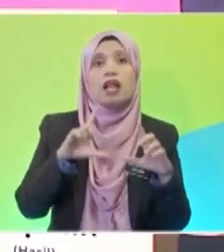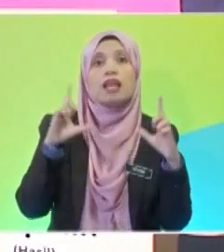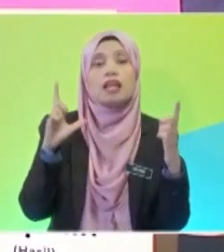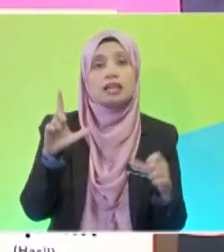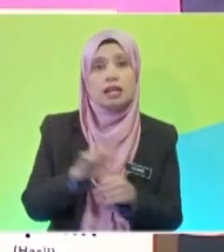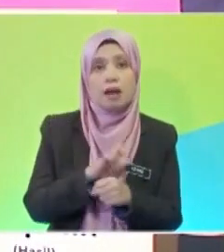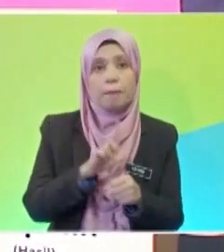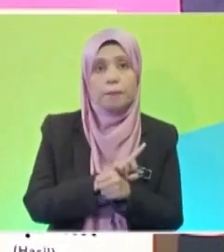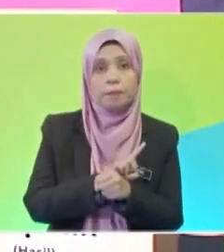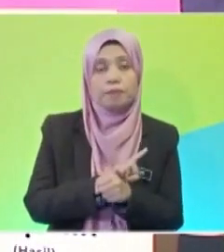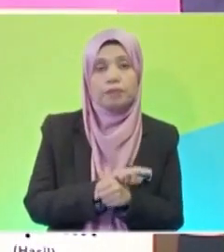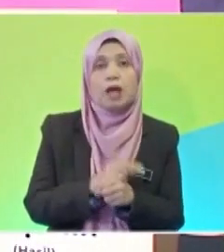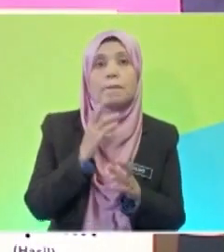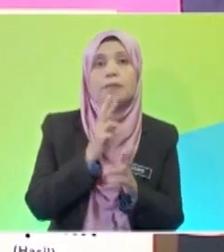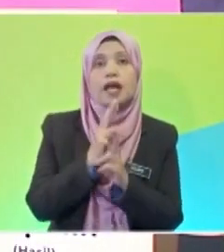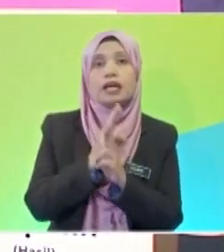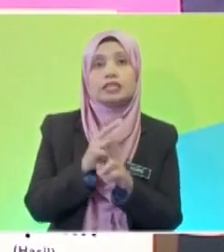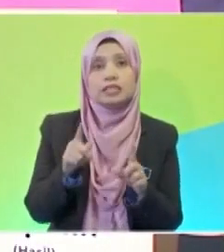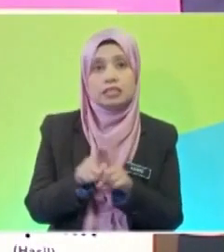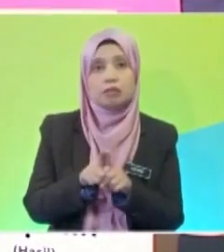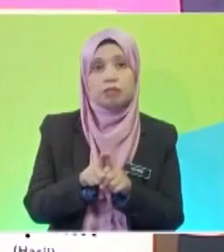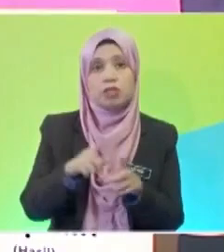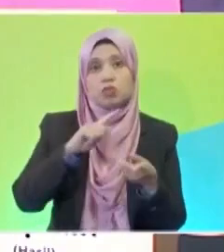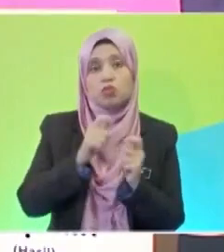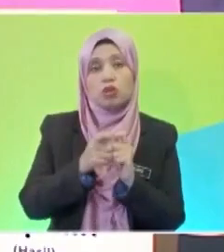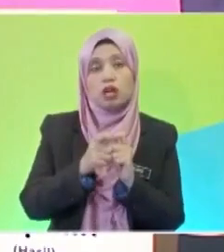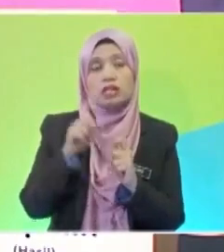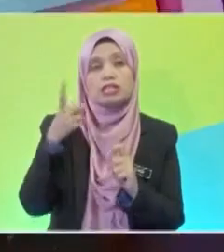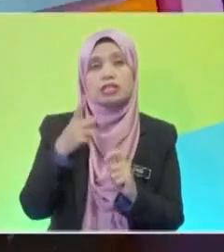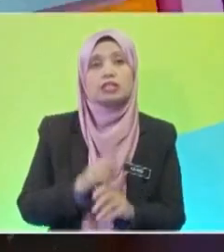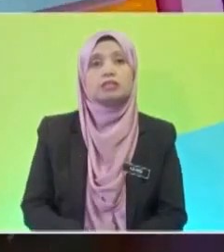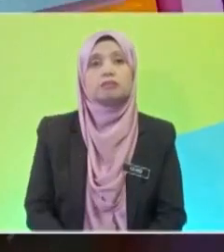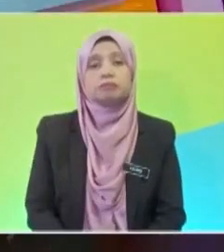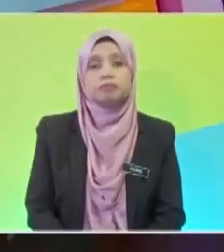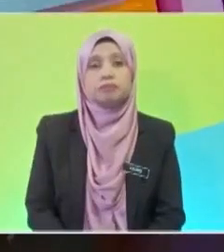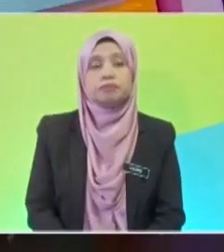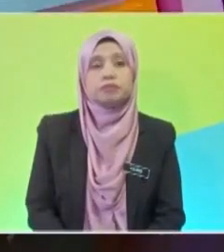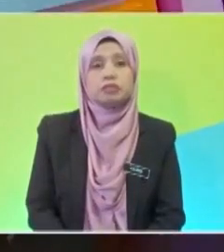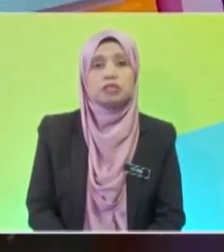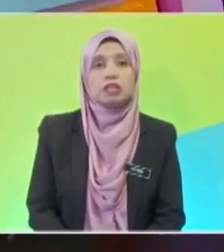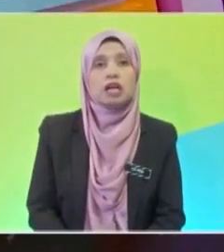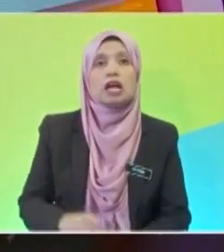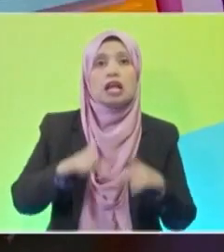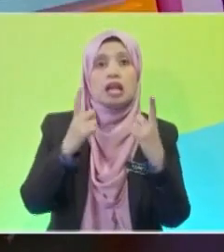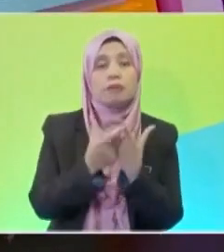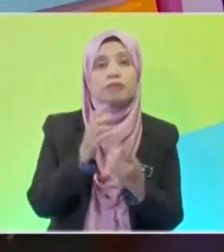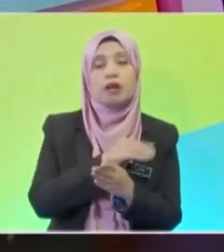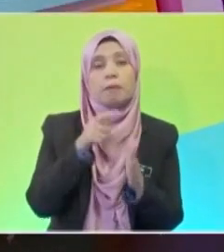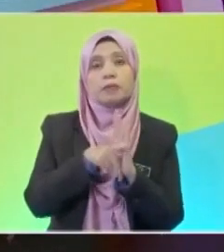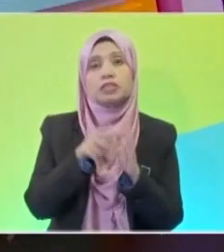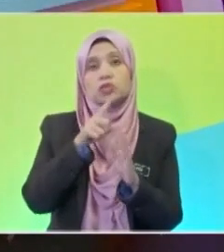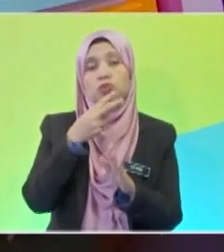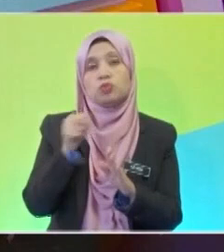Nisa, pelarasan dia sama. Baik. Cuma kita tukar istilah. Rekod, kelab dan persatuan, dia